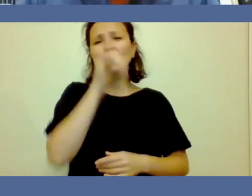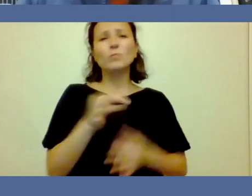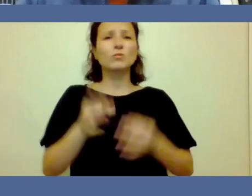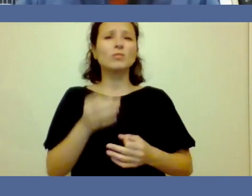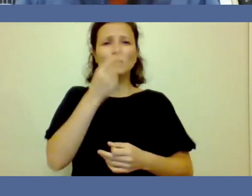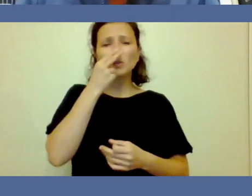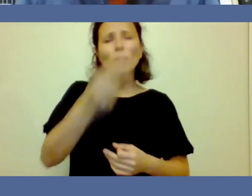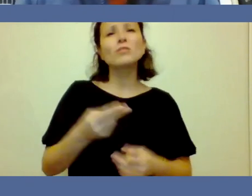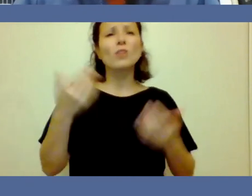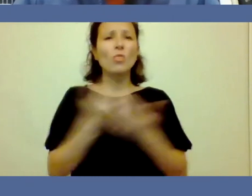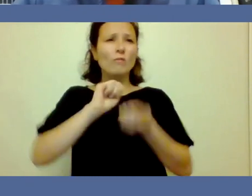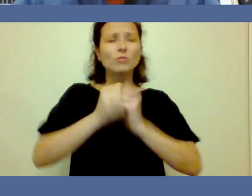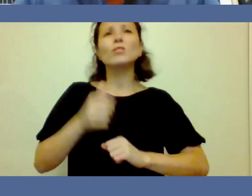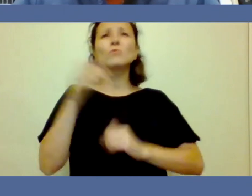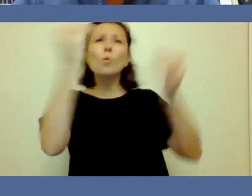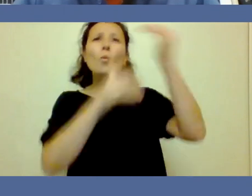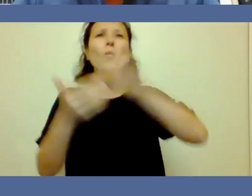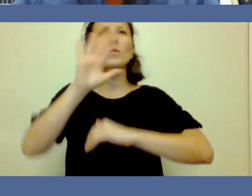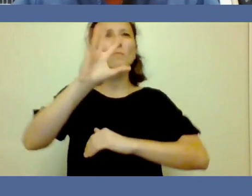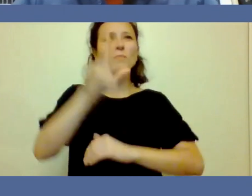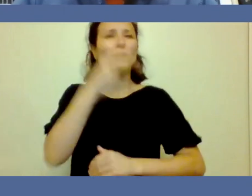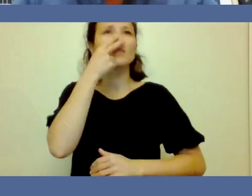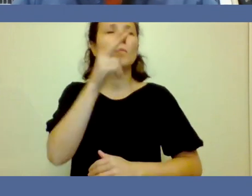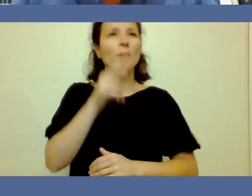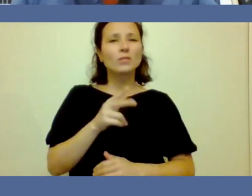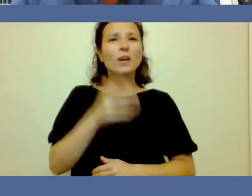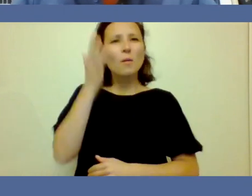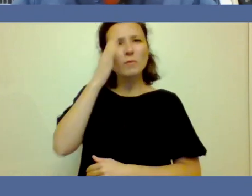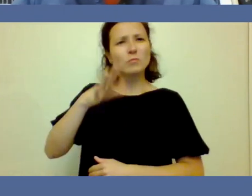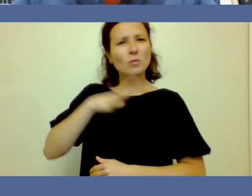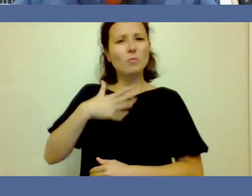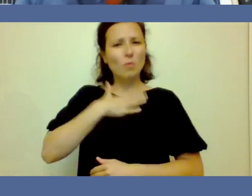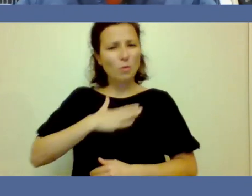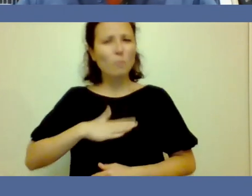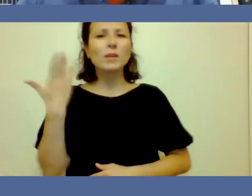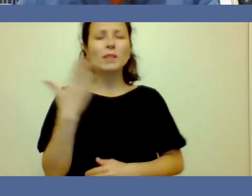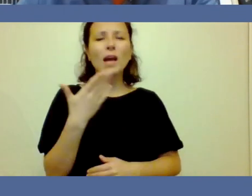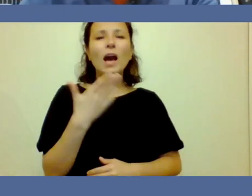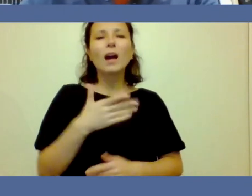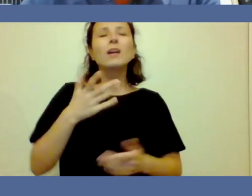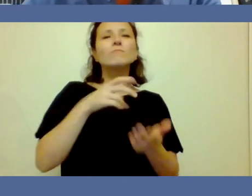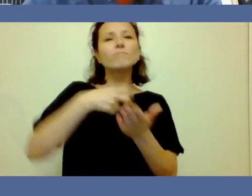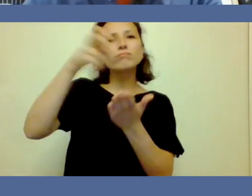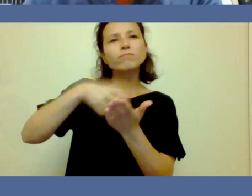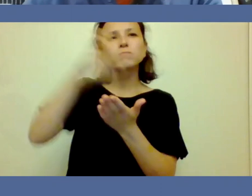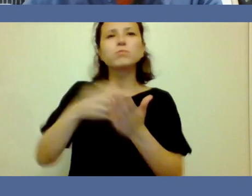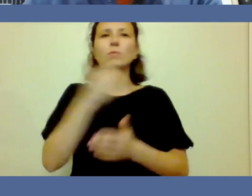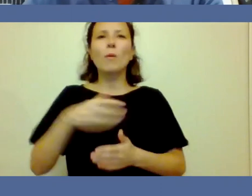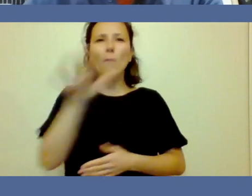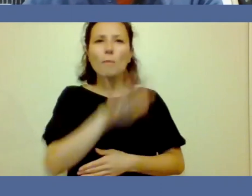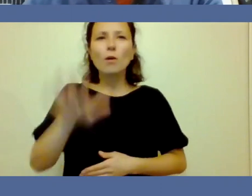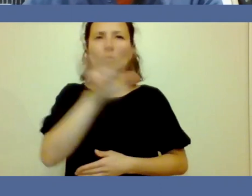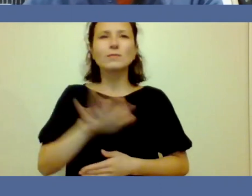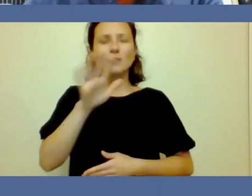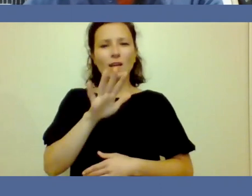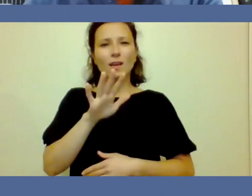tych pięknych gór na horyzoncie, bo wiem, że bardzo lubiła pani trasy promocyjne po Polsce i im głębiej w Polskę, tym